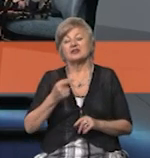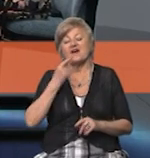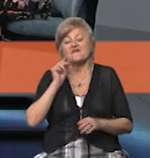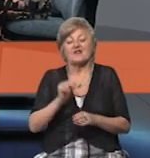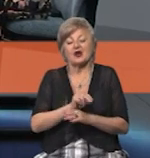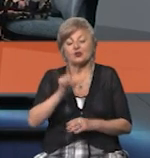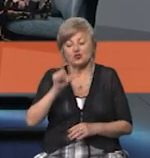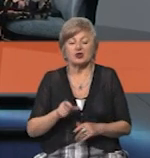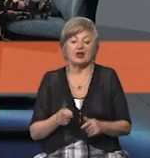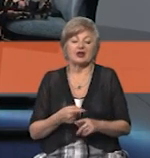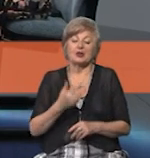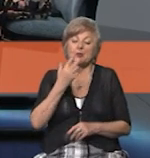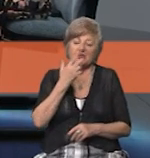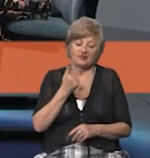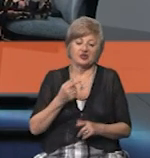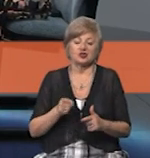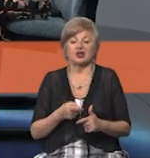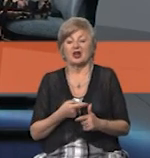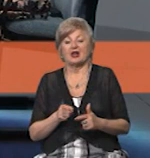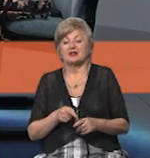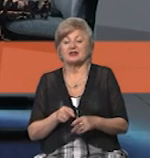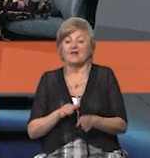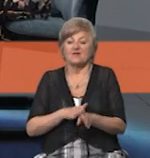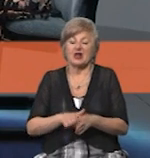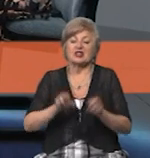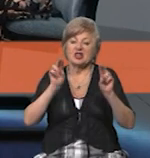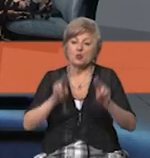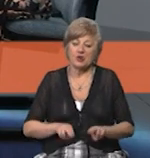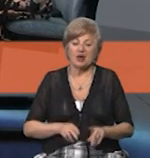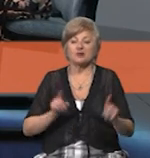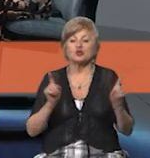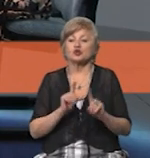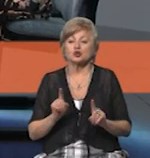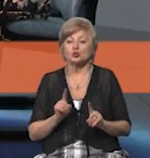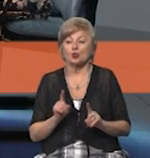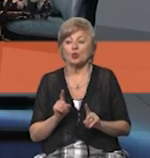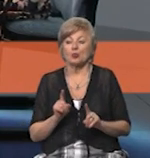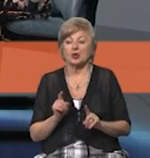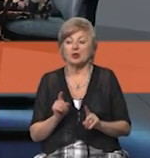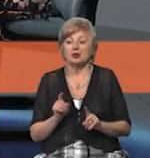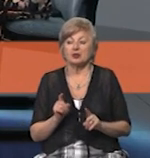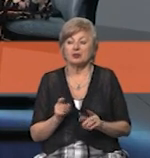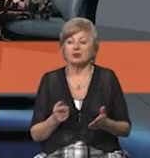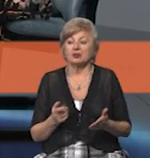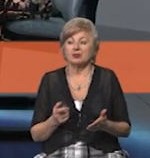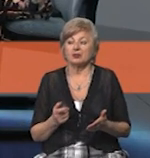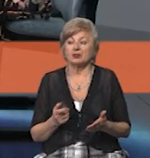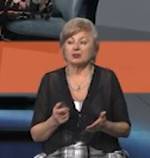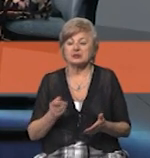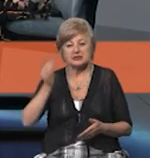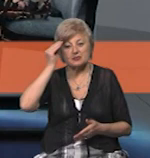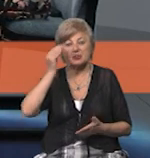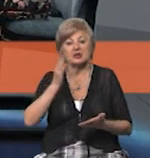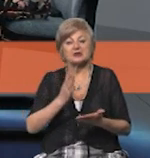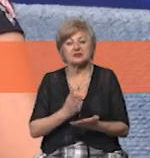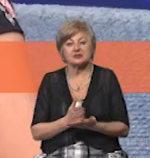це покарання, це стимулювання виконання правил. Що треба, щоб і як надовго це? Ну, тобто, чи є сенс приділяти